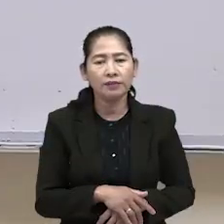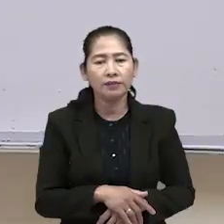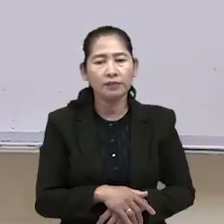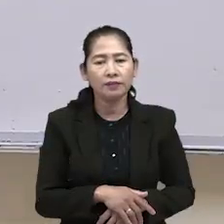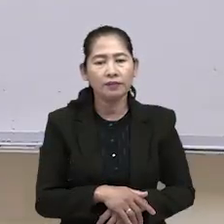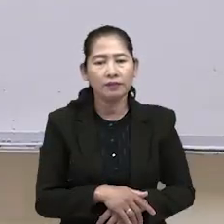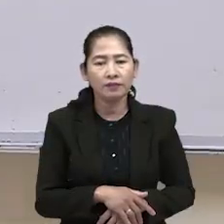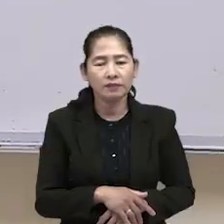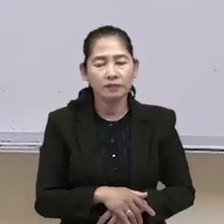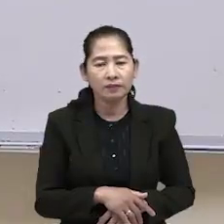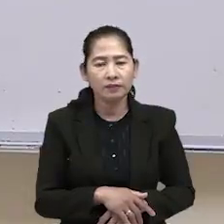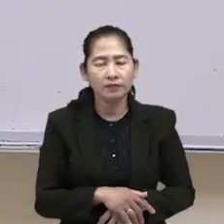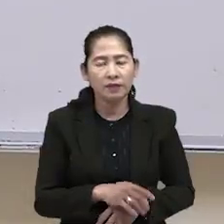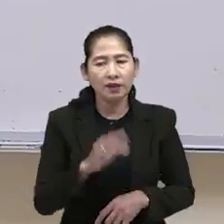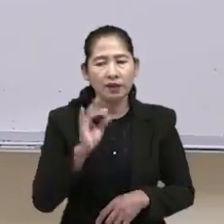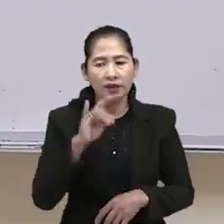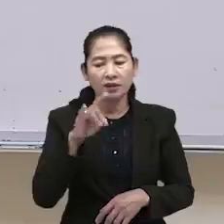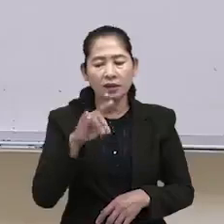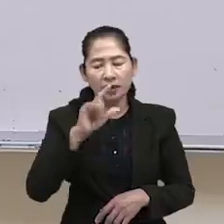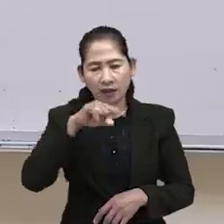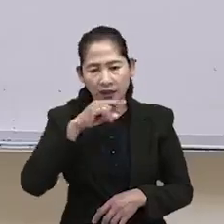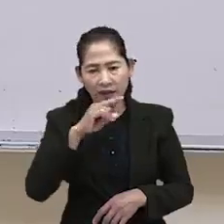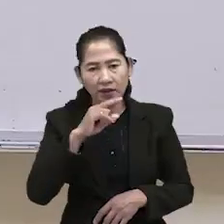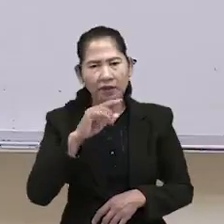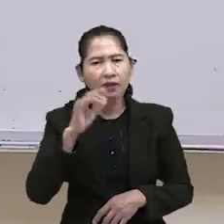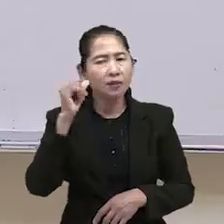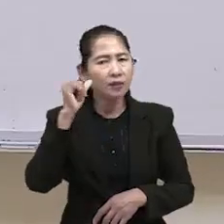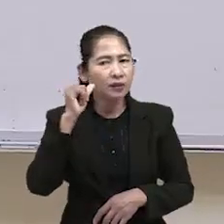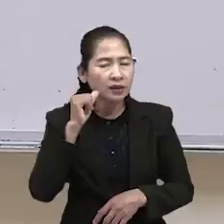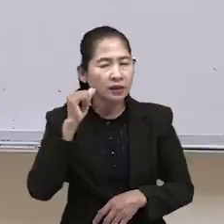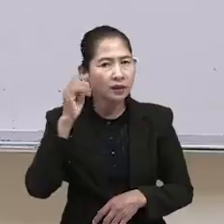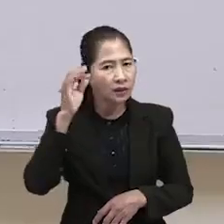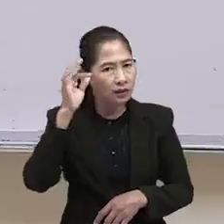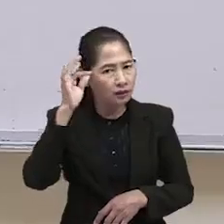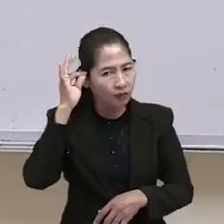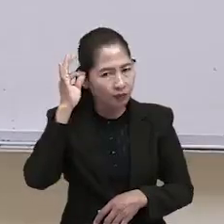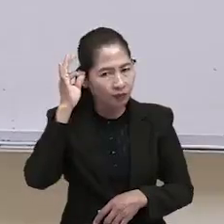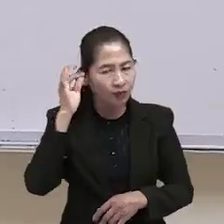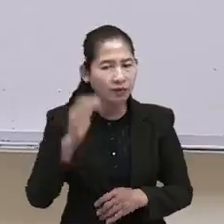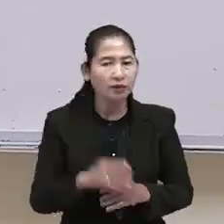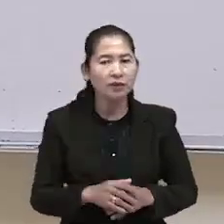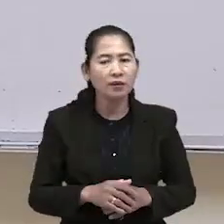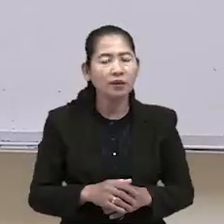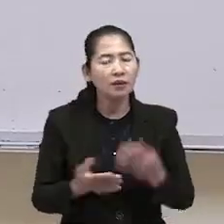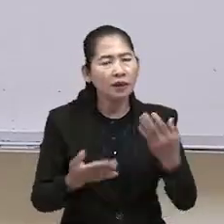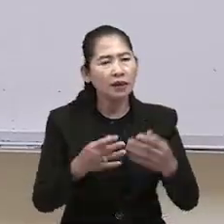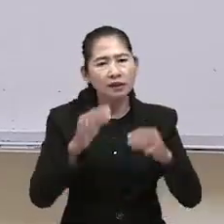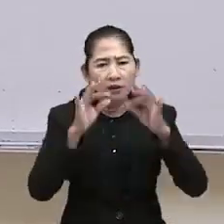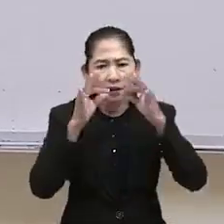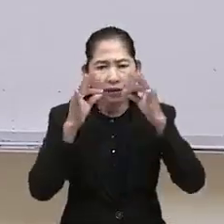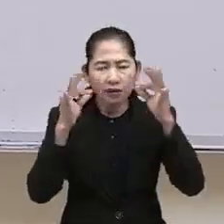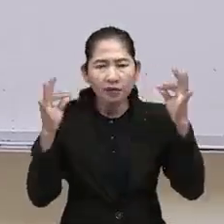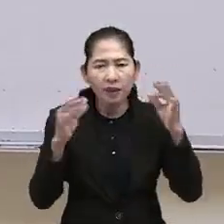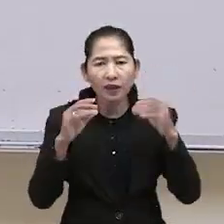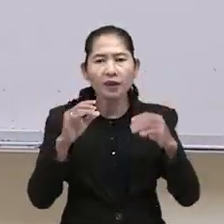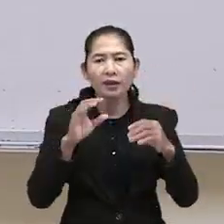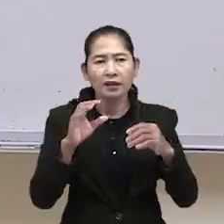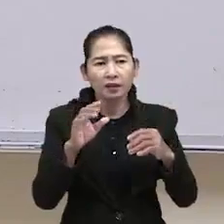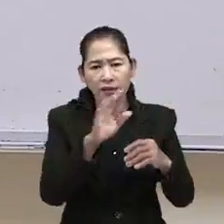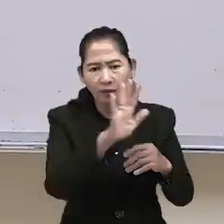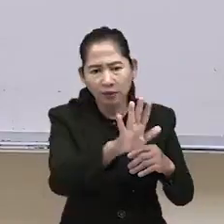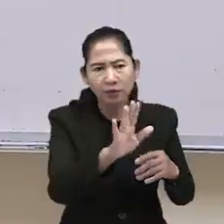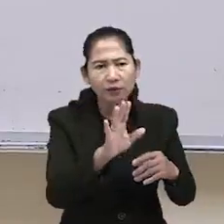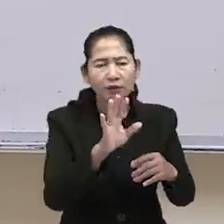សត្វញីឬឈ្មោលសត្វដែលកូនលើកមកញ៉ៃហ្នឹងព្រោះថាជុំកាន់អ្នកខ្លះលើកយកសត្វឆ្មាអ្នកខ្លះលើកយកឆ្កែអញ្ចឹងណាកូន